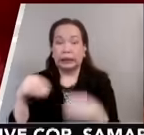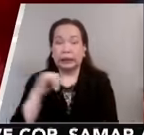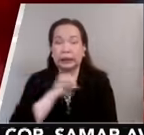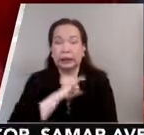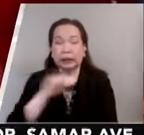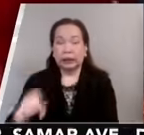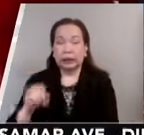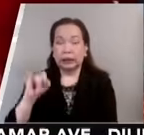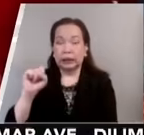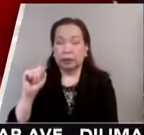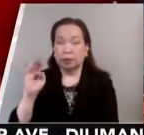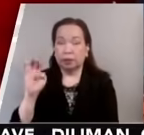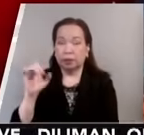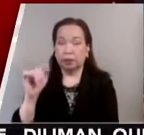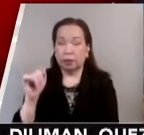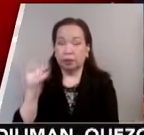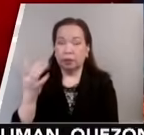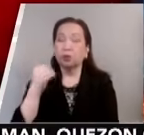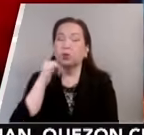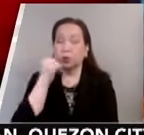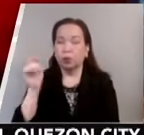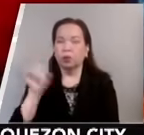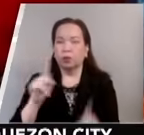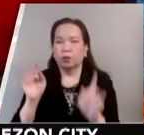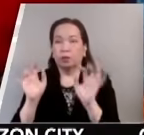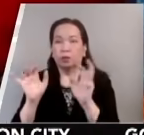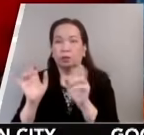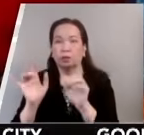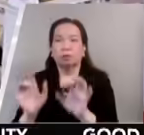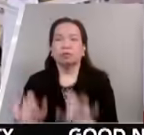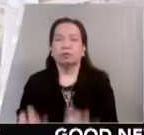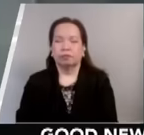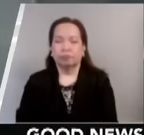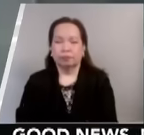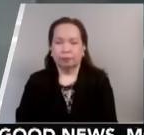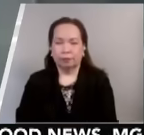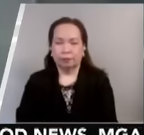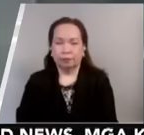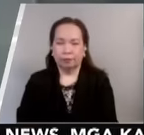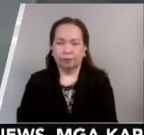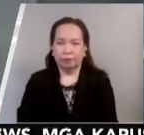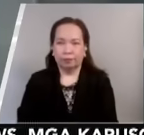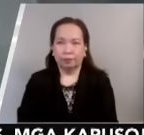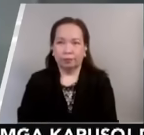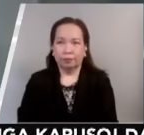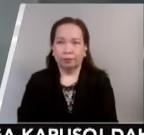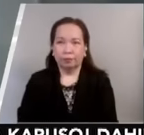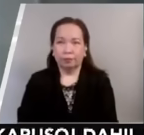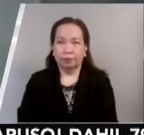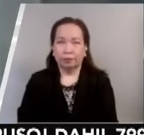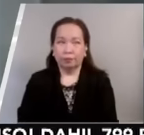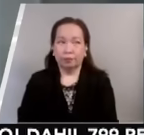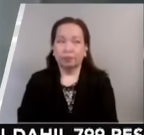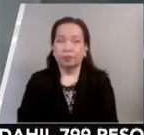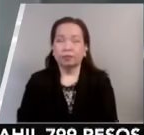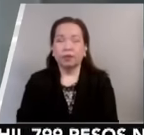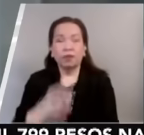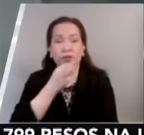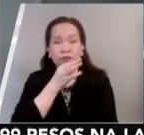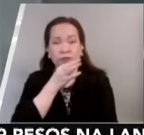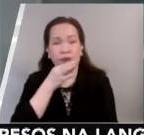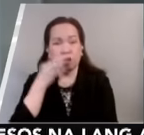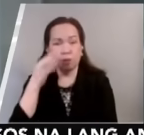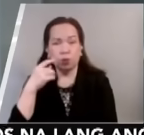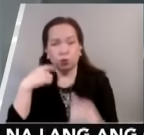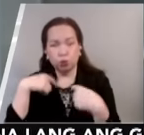ay naasahan nilang bukas daragsa ang mga mamimili magsasakang papunta sana sa kanyang